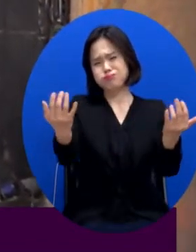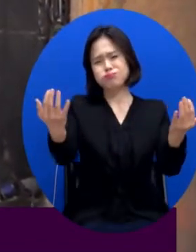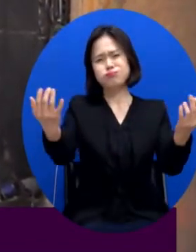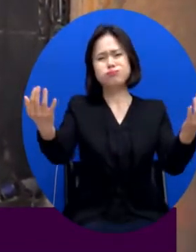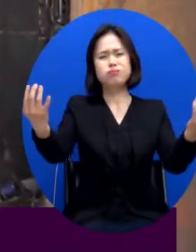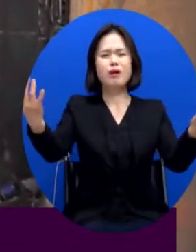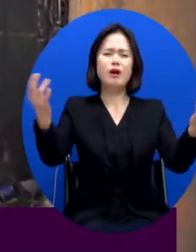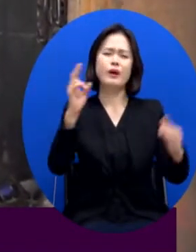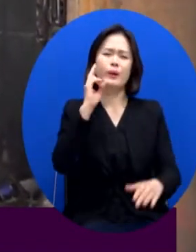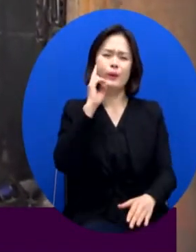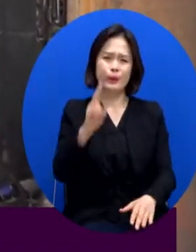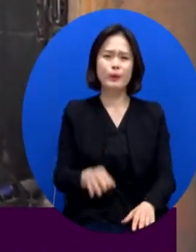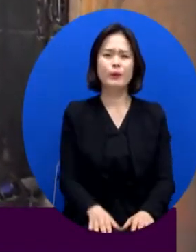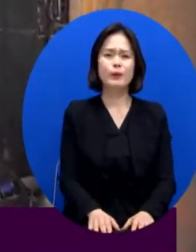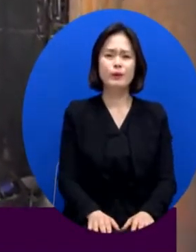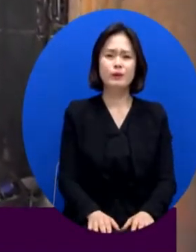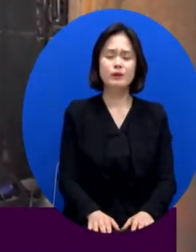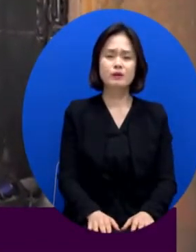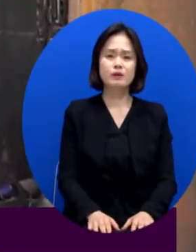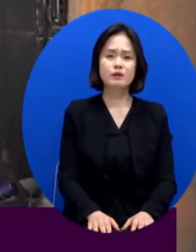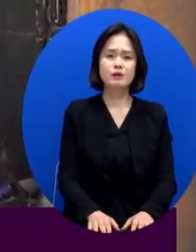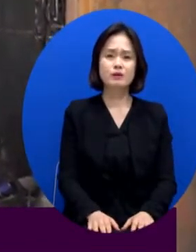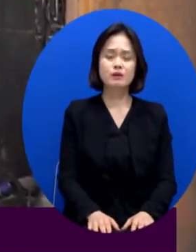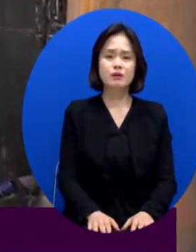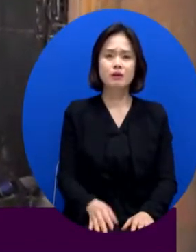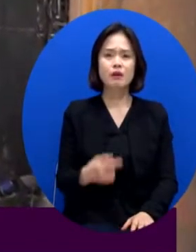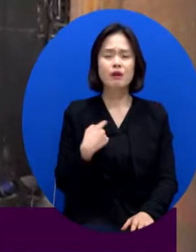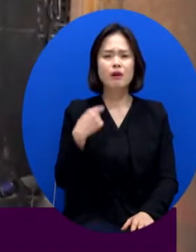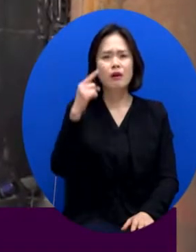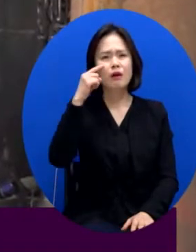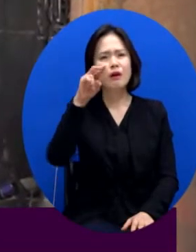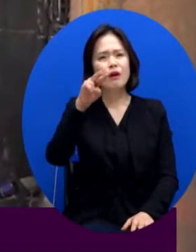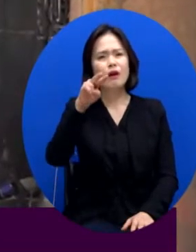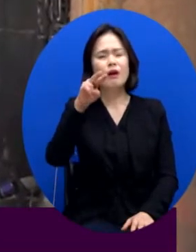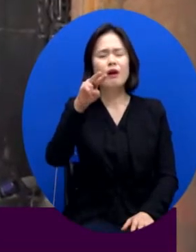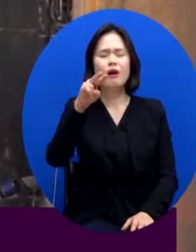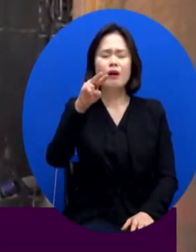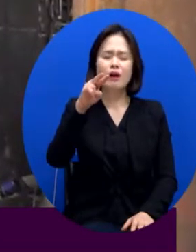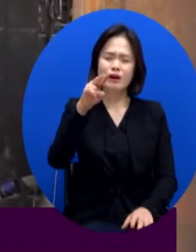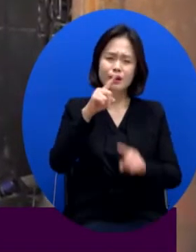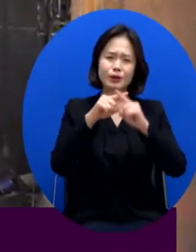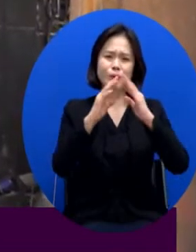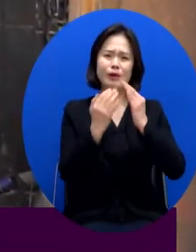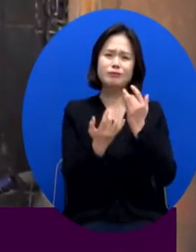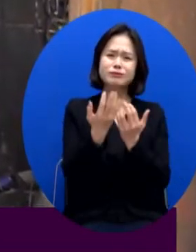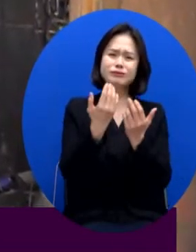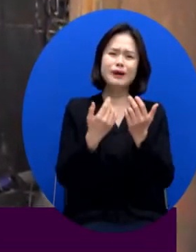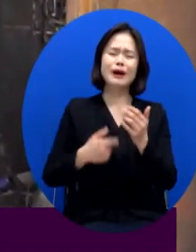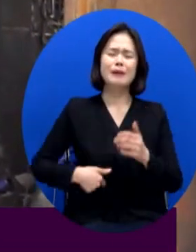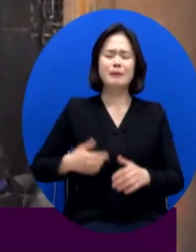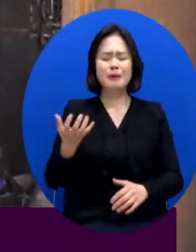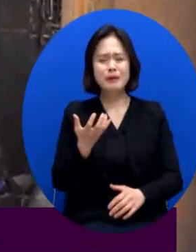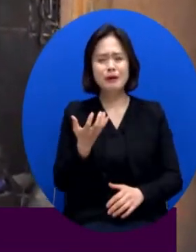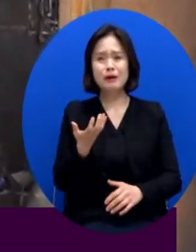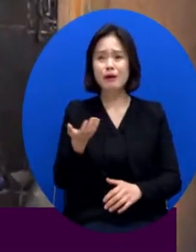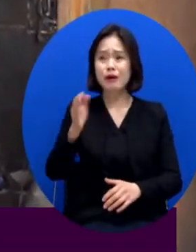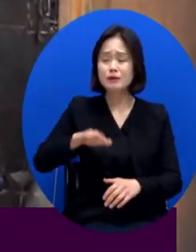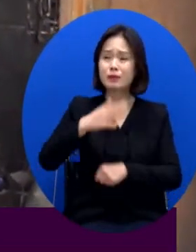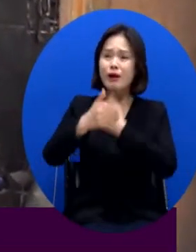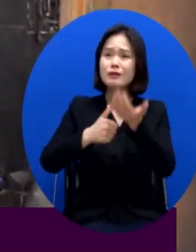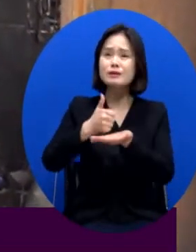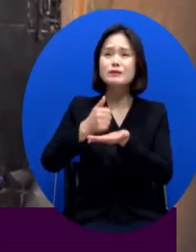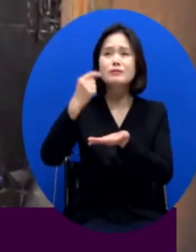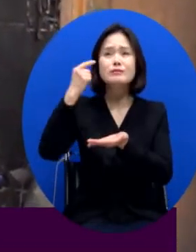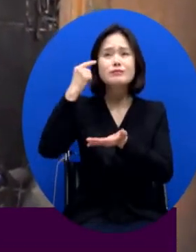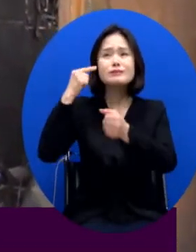없었습니다. 그래서 참 그걸 보면서 마음이 아팠는데 하나님의 뜻이 무엇인지 저는 알수